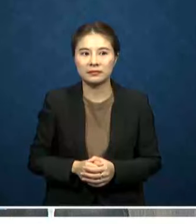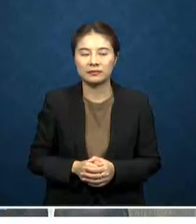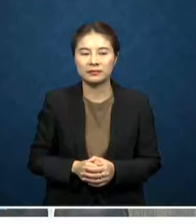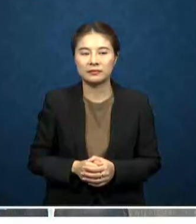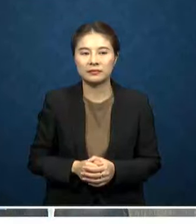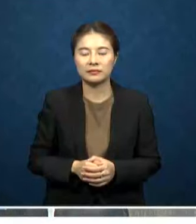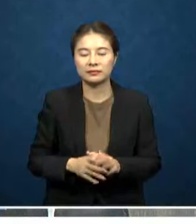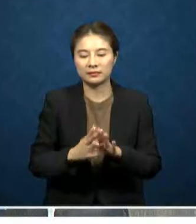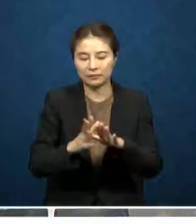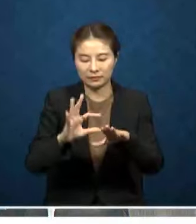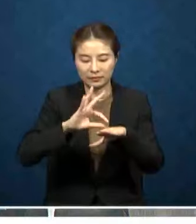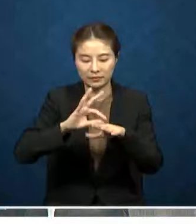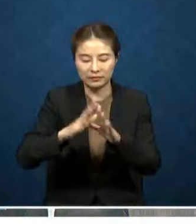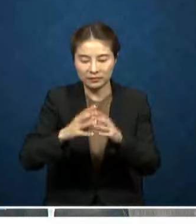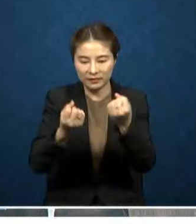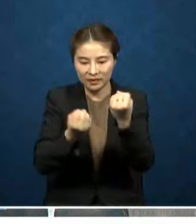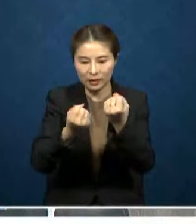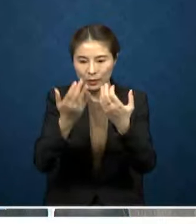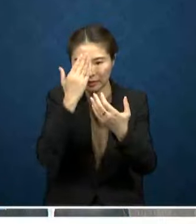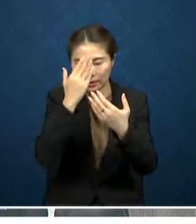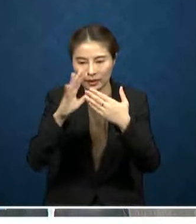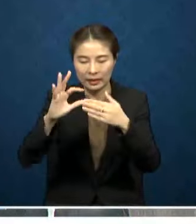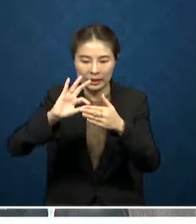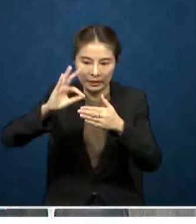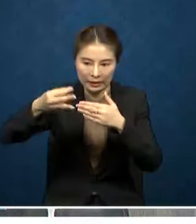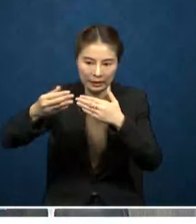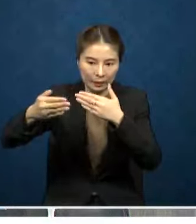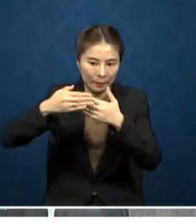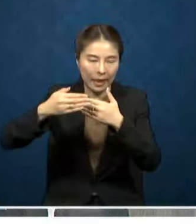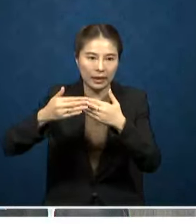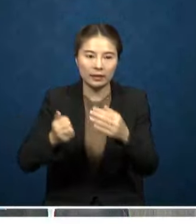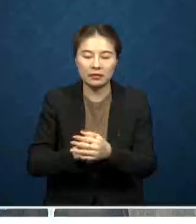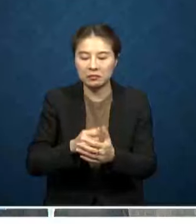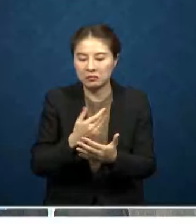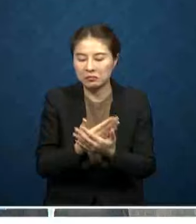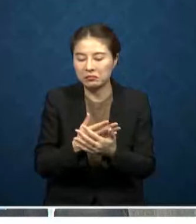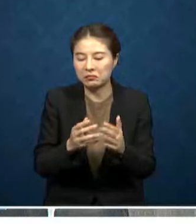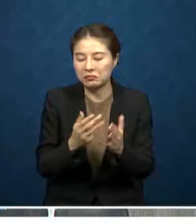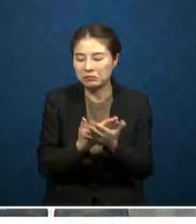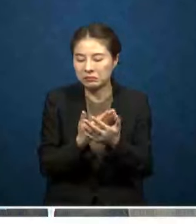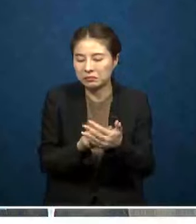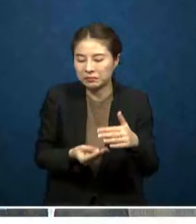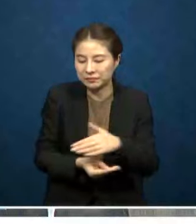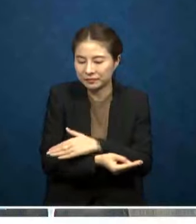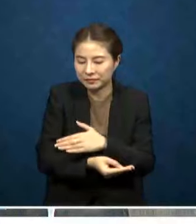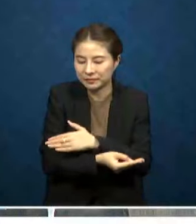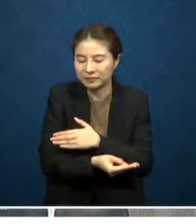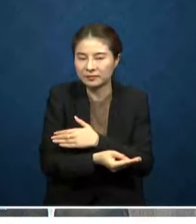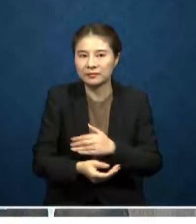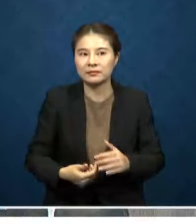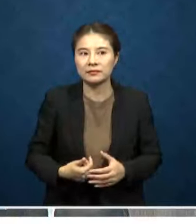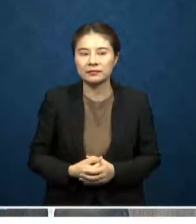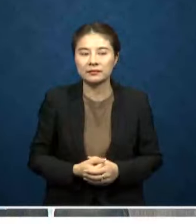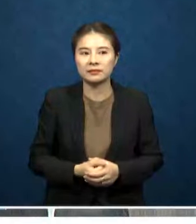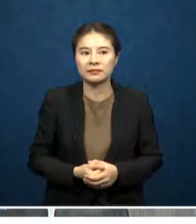ก็สติ๊กเกอร์รูปแบบนึงสัตว์ประเภทนึงอีกเส้นทางนึงก็จะเป็นสติ๊กเกอร์อีกประเภทนึง